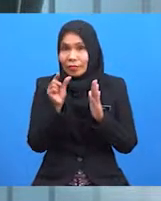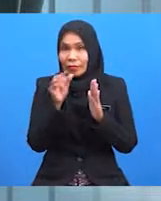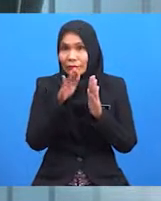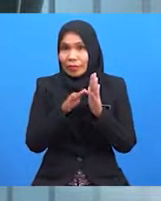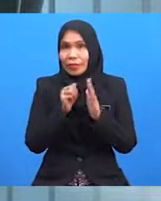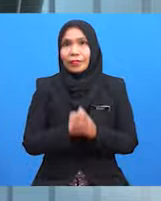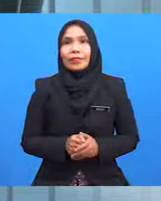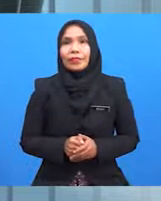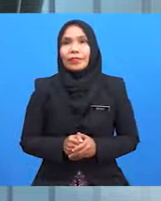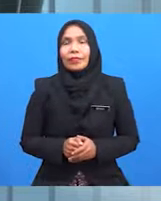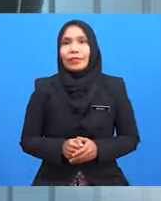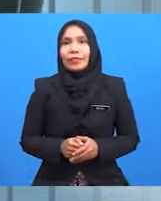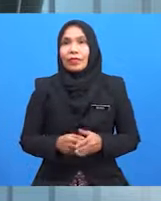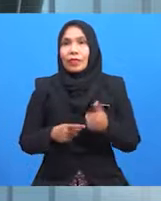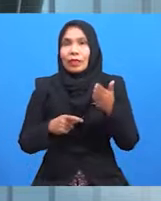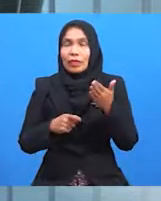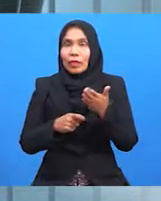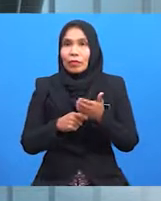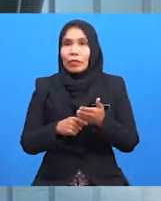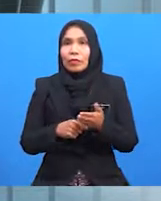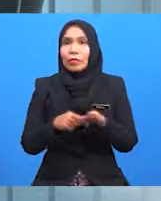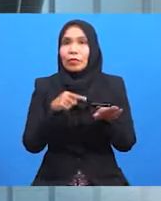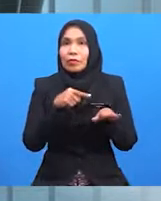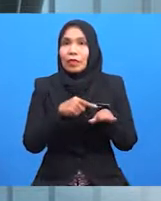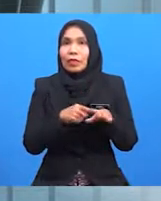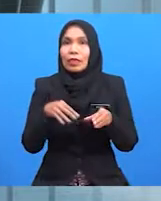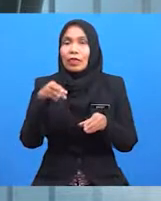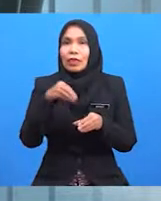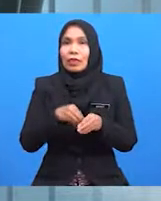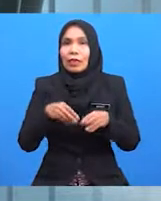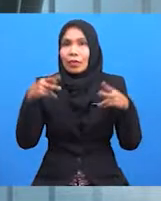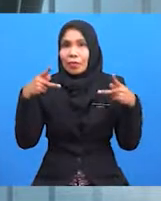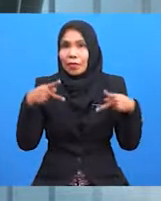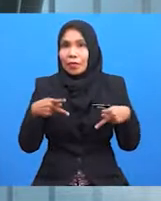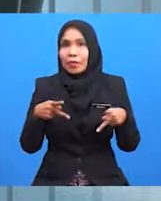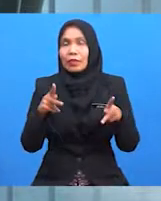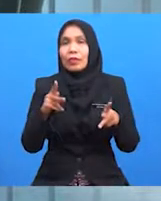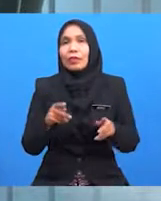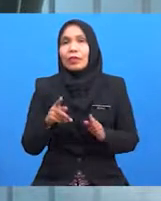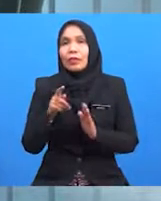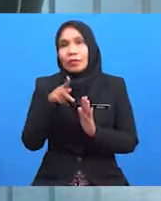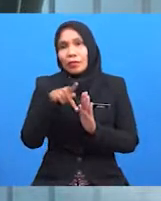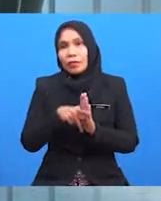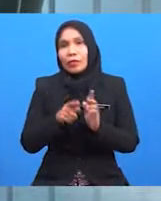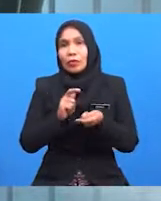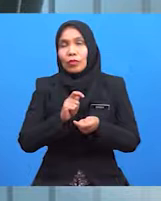adalah campur tangan Bank Pusat dalam pasaran pertukaran asing dikenali sebagai